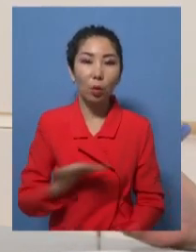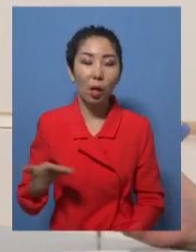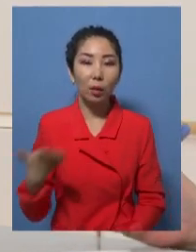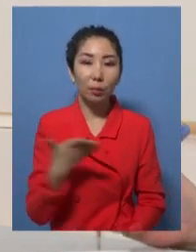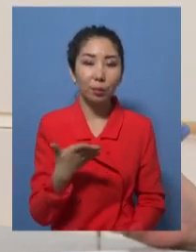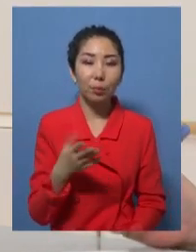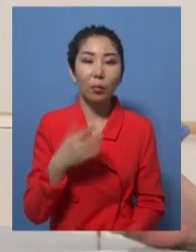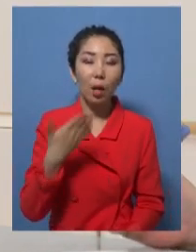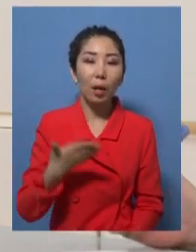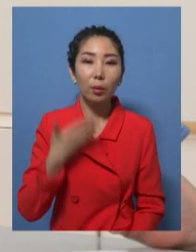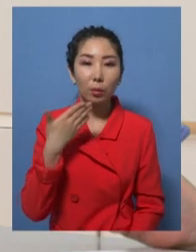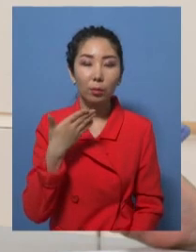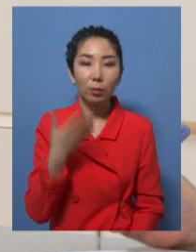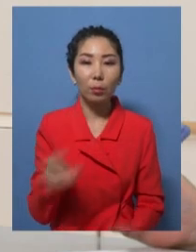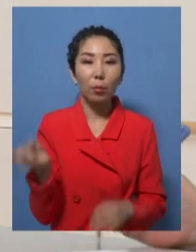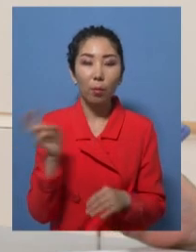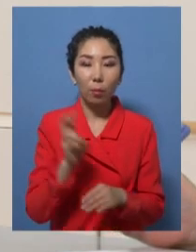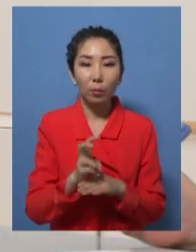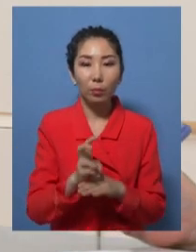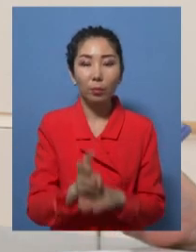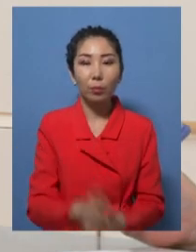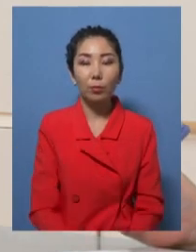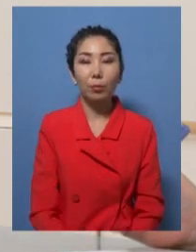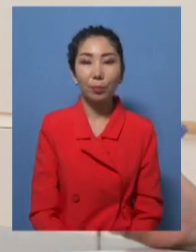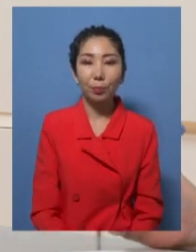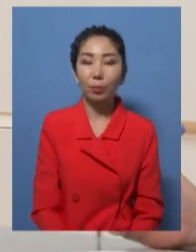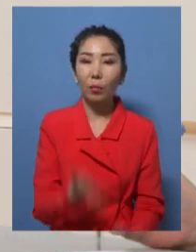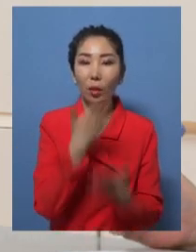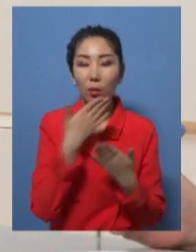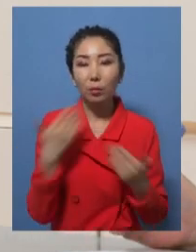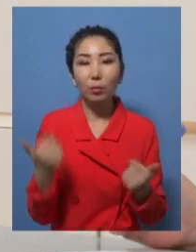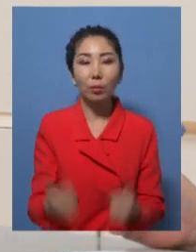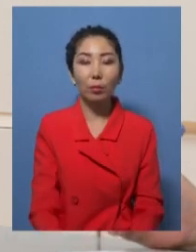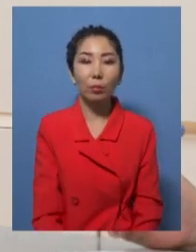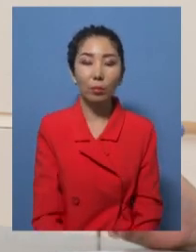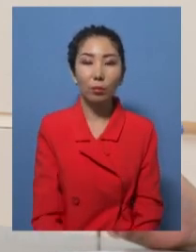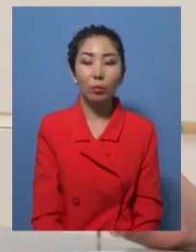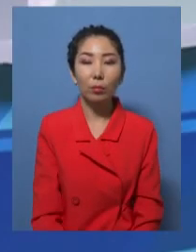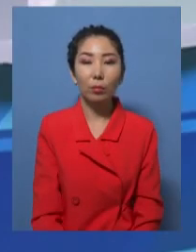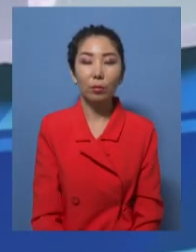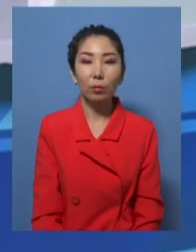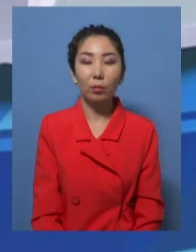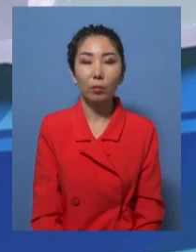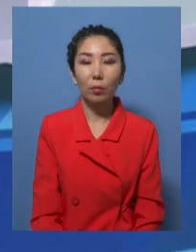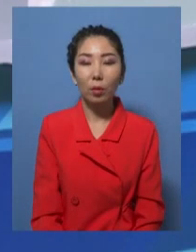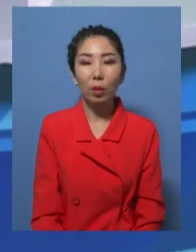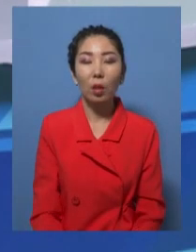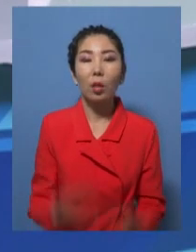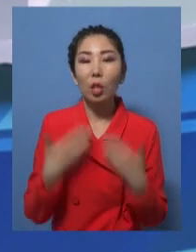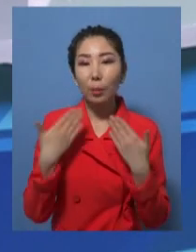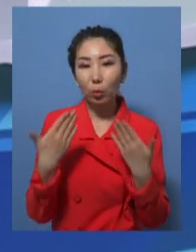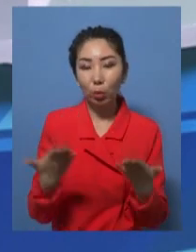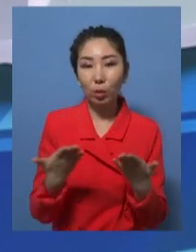айтып жаңа арызданып келген ондай тамақтың сапасына арыздану фактілер болған емес. Енді көп өзіңіз білесіз